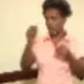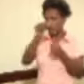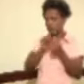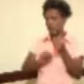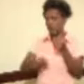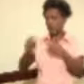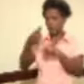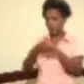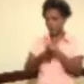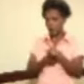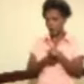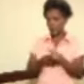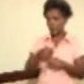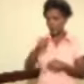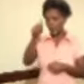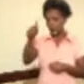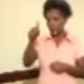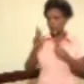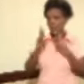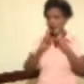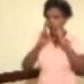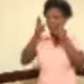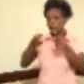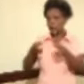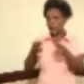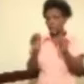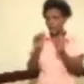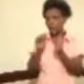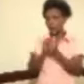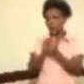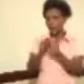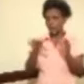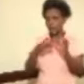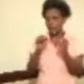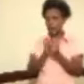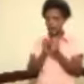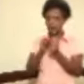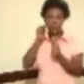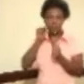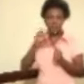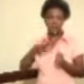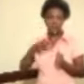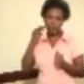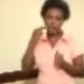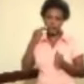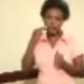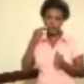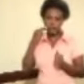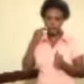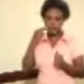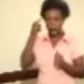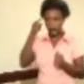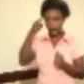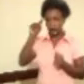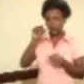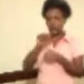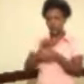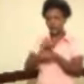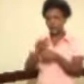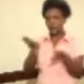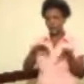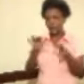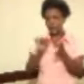c'est une, et m'a profité de tout que, et travail que m'a fait, comme Mme Aniga, t'es content que m'a chiffré Fouli, m'a dit non, c'est modèle travail, c'est-à-dire que nous devons